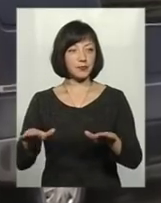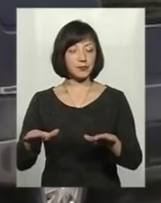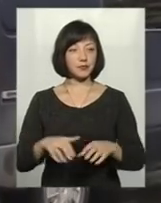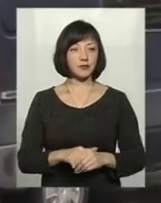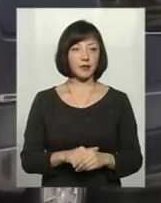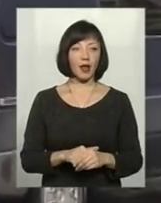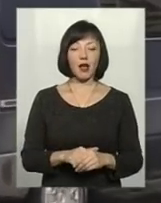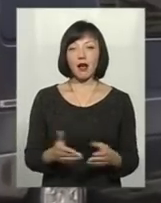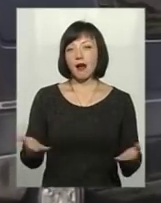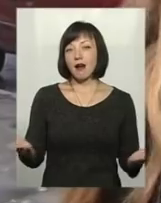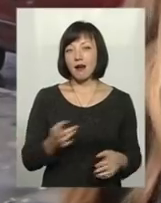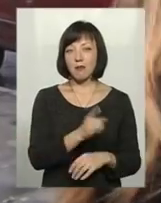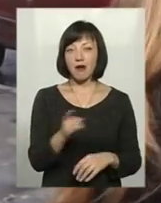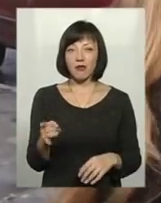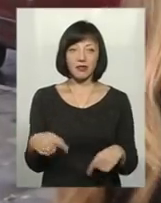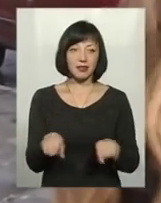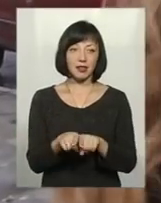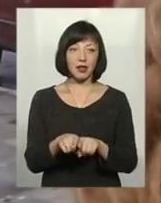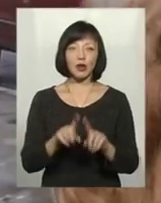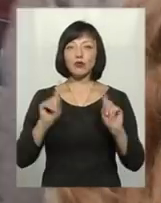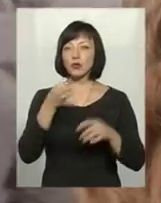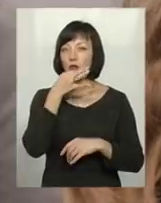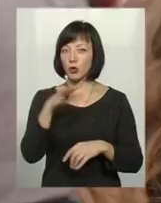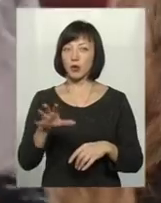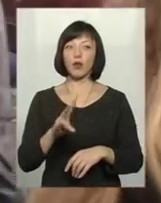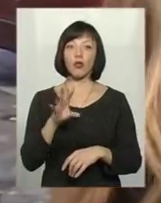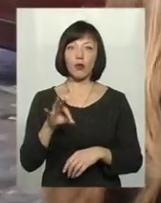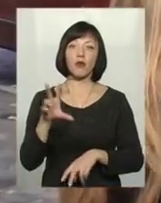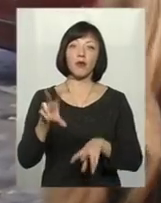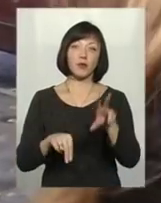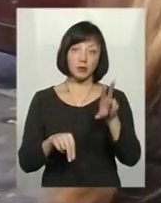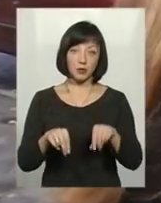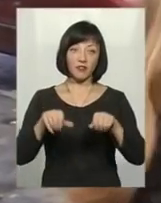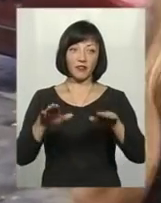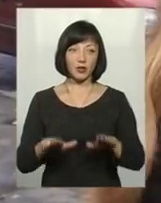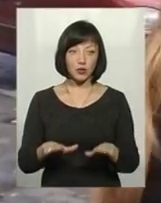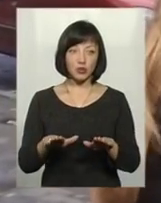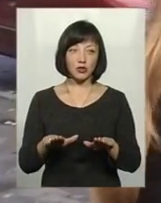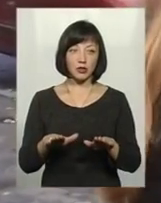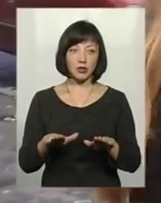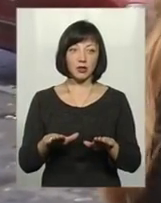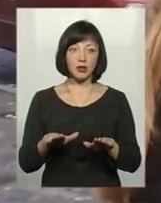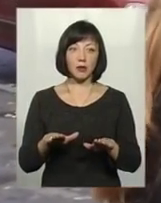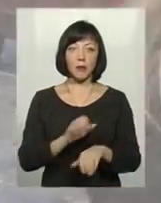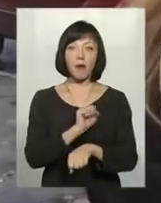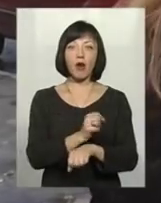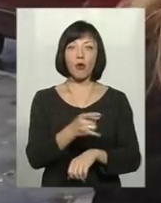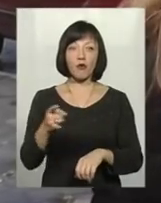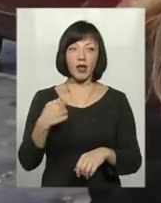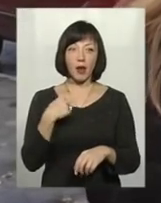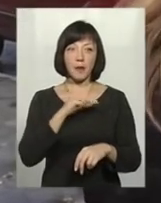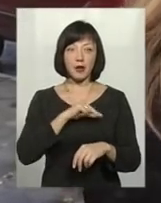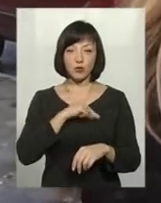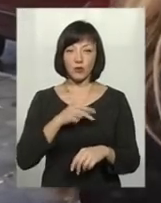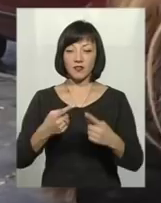а парковки таке діло. Вкрай не подобається, але ми сподіваємося, що воно розрішиться за счет парковки. Я працюю в